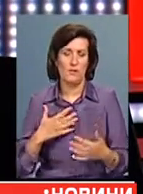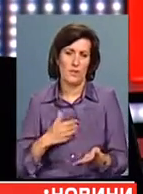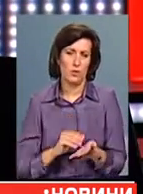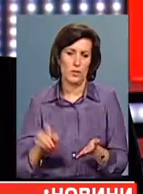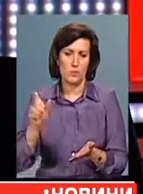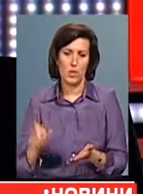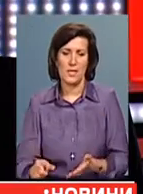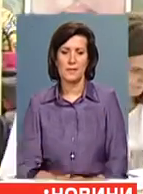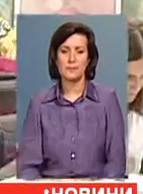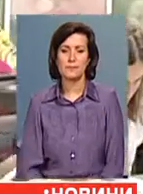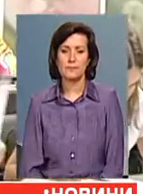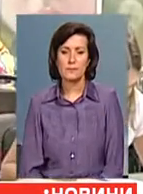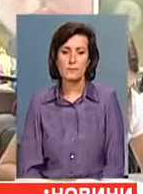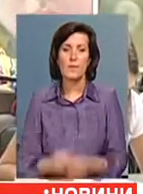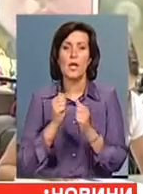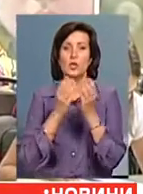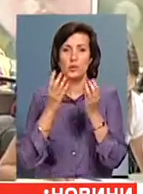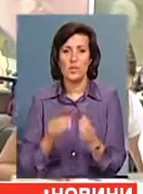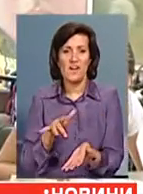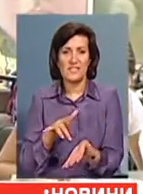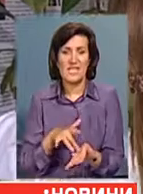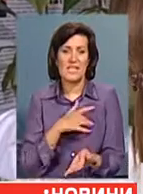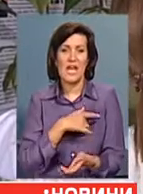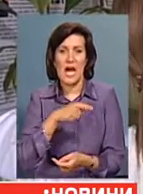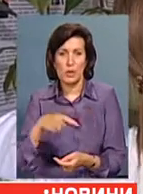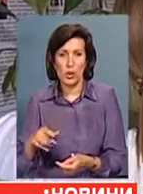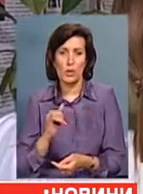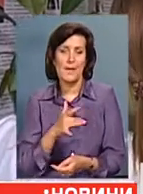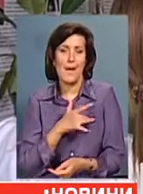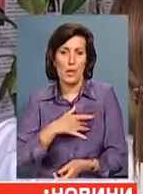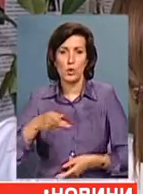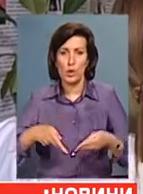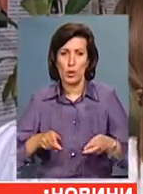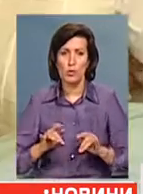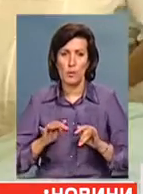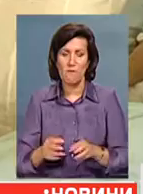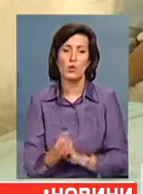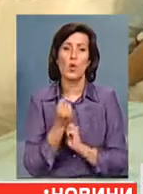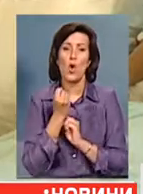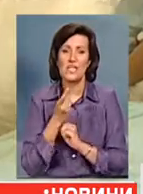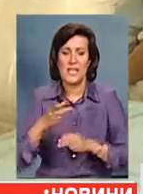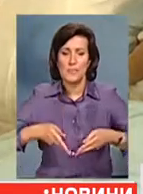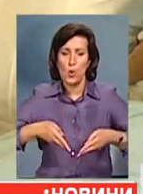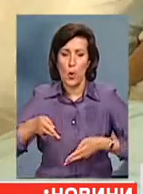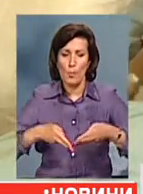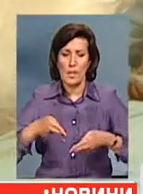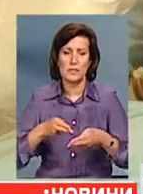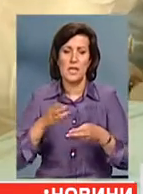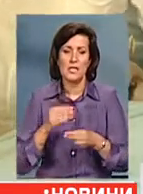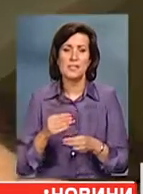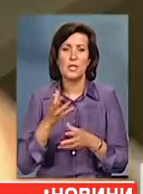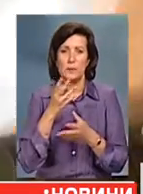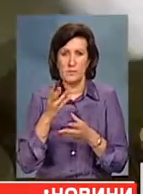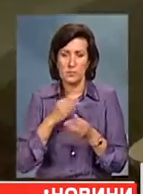Пилипенко. Щодня в Центрі кардіології та кардіохірургії проводять до 11 операцій зі штучним